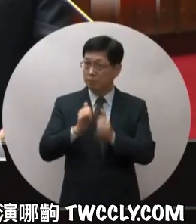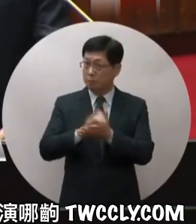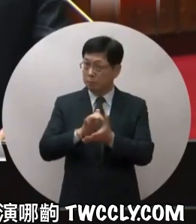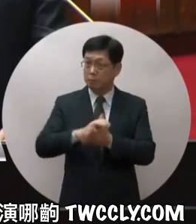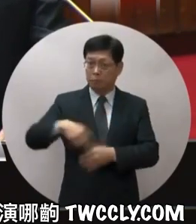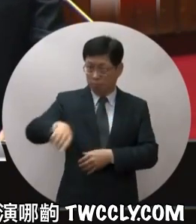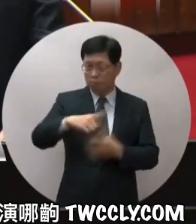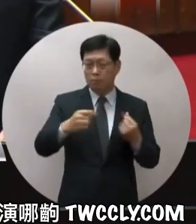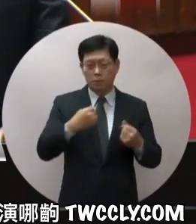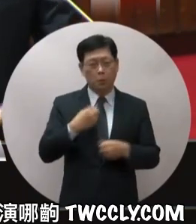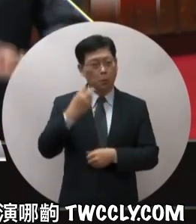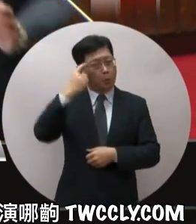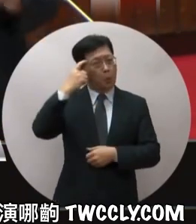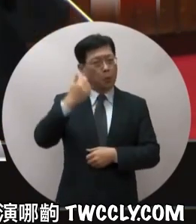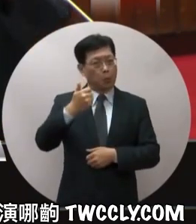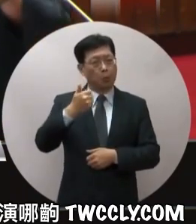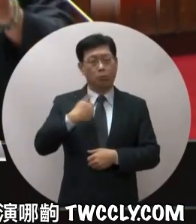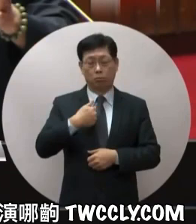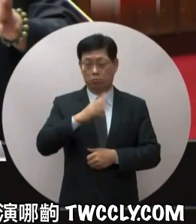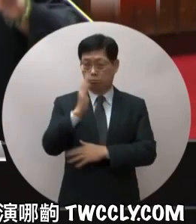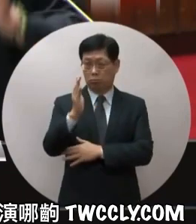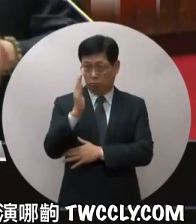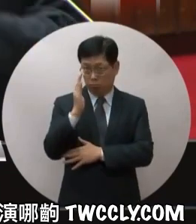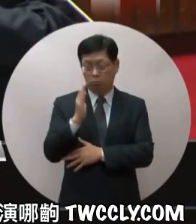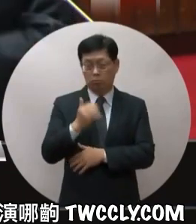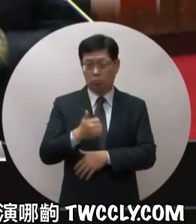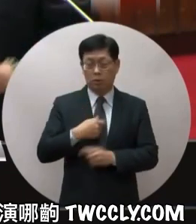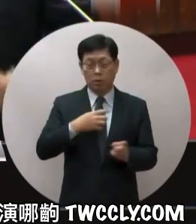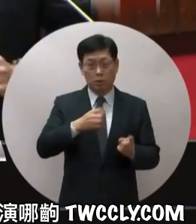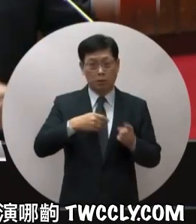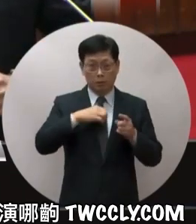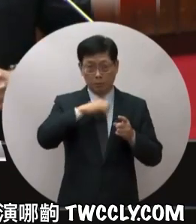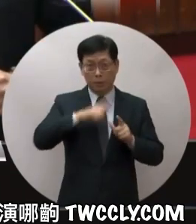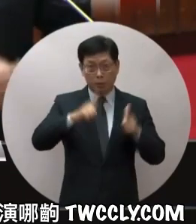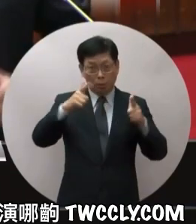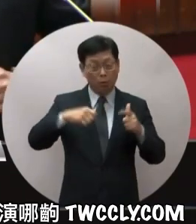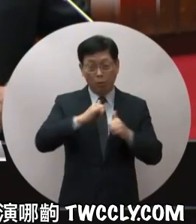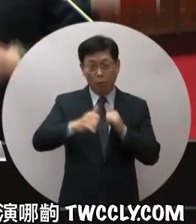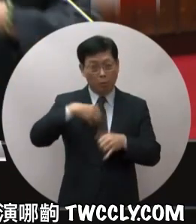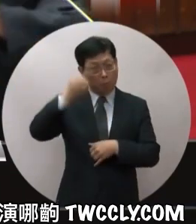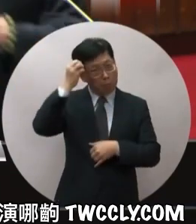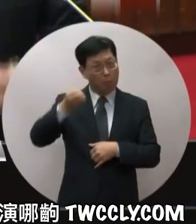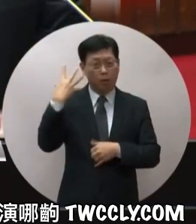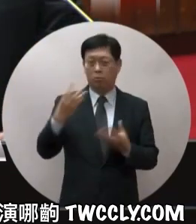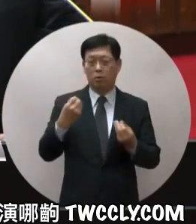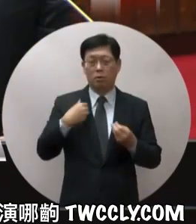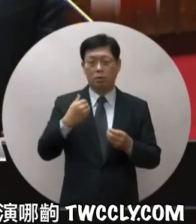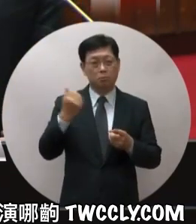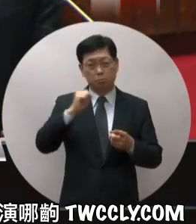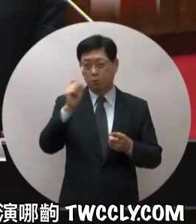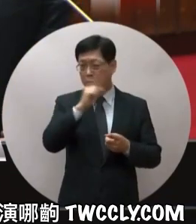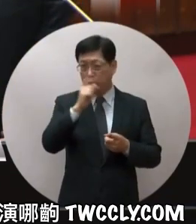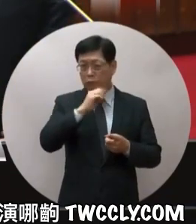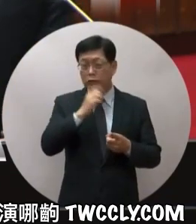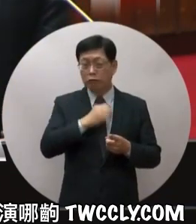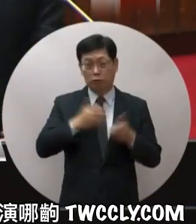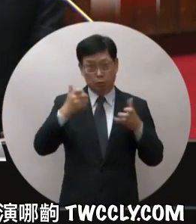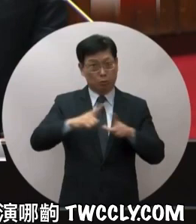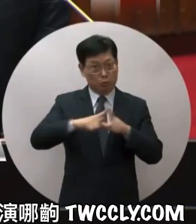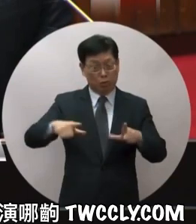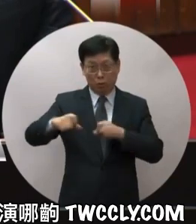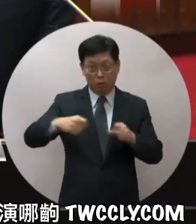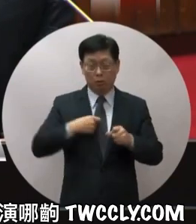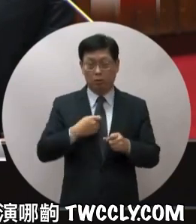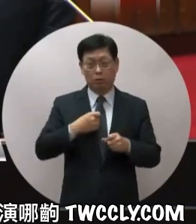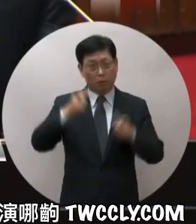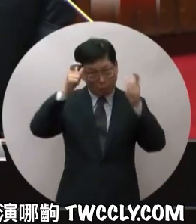也真的可以感受到說我們建戶沒有把我們屏東人忘了不要每次的重大建設都是到高雄為止隔到